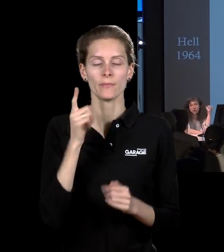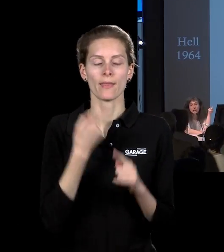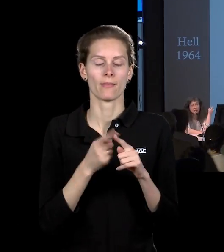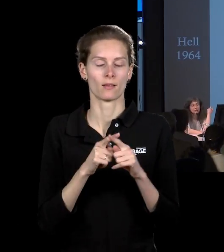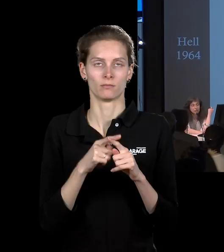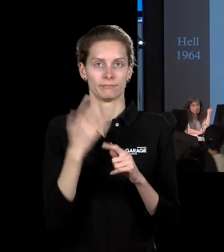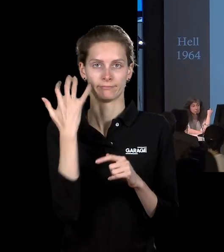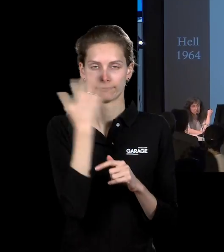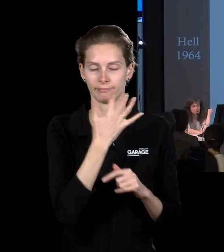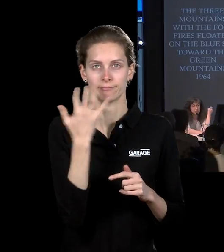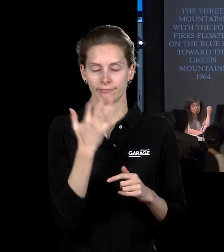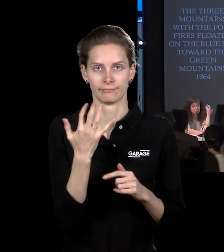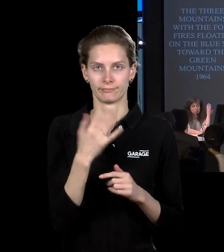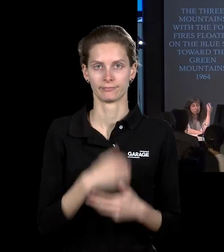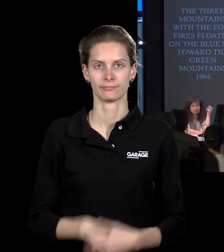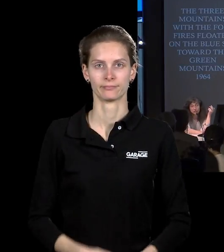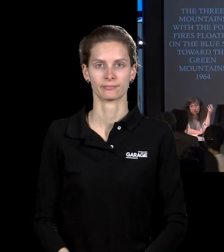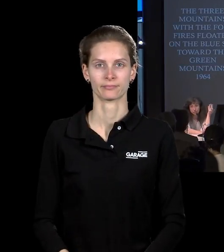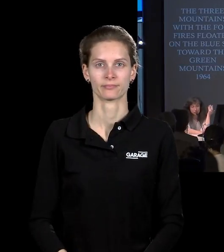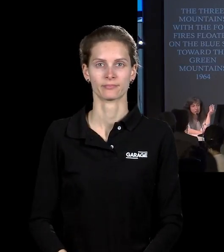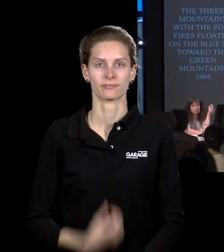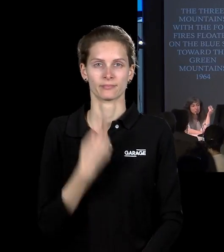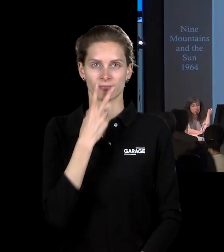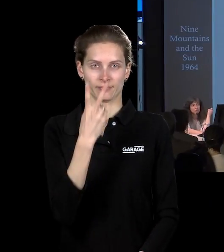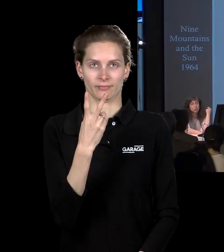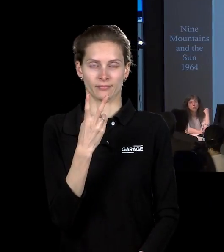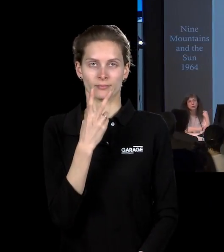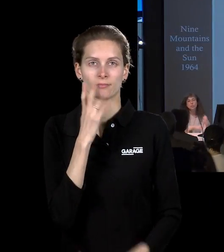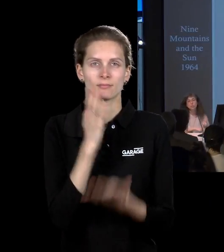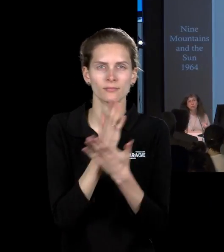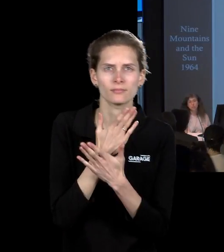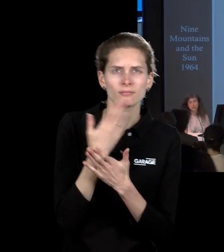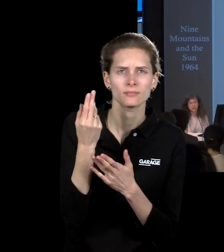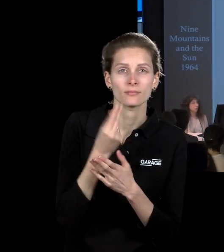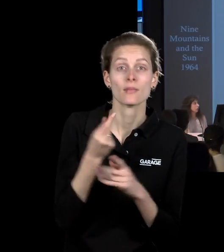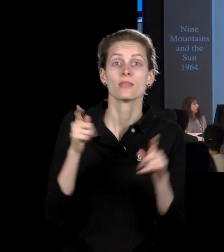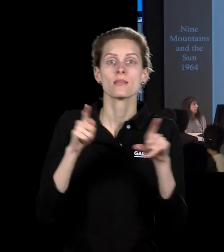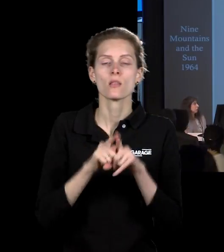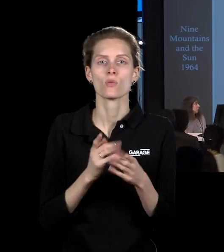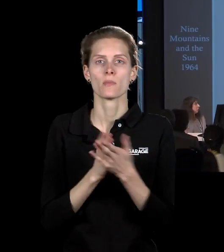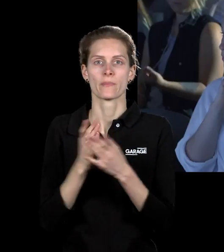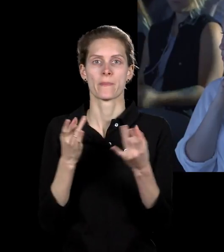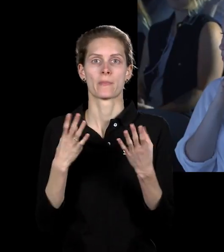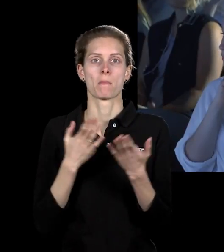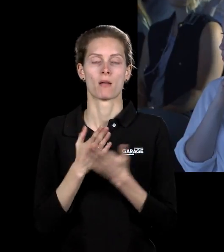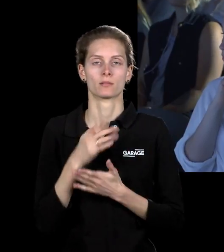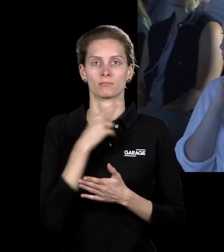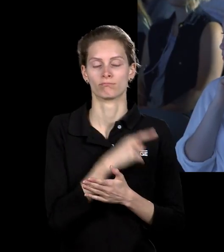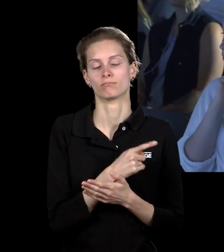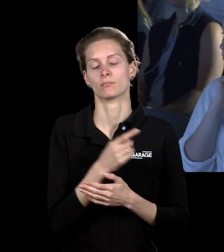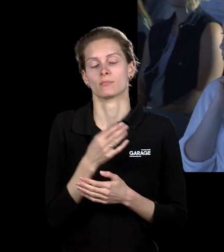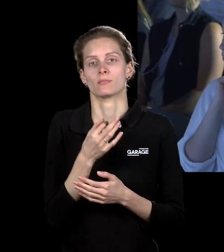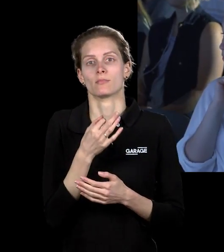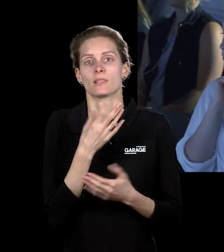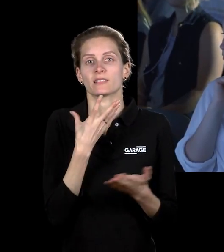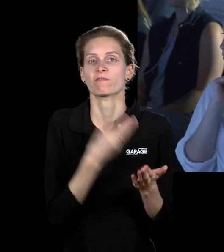невидимые вещи. Это то понимание минимализма, которое существовало у Уолтера де Морея. Его совершенно особенно ни на кого не